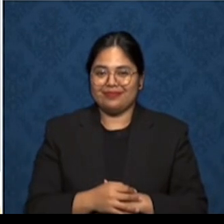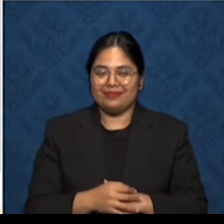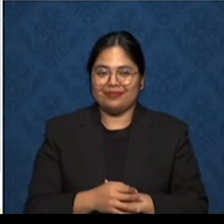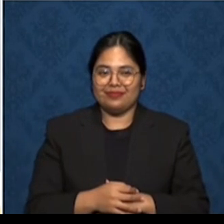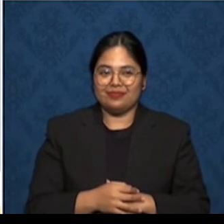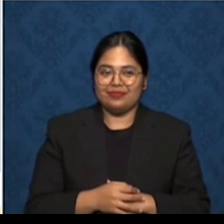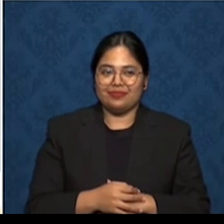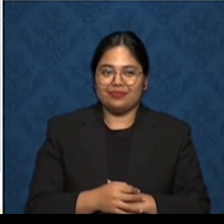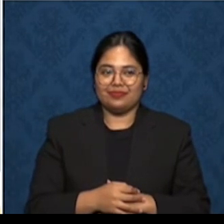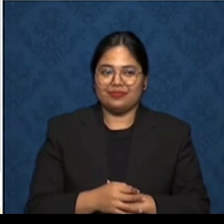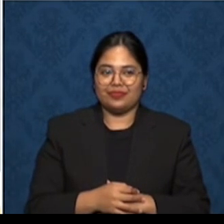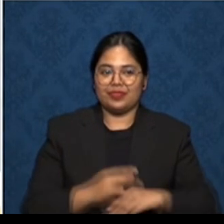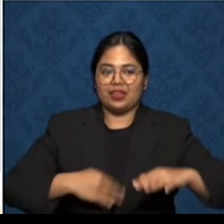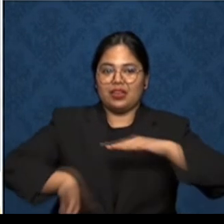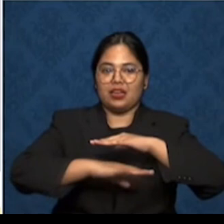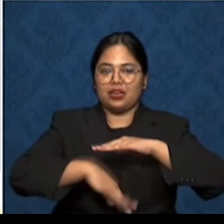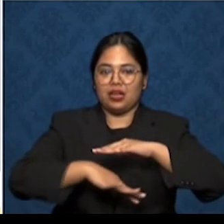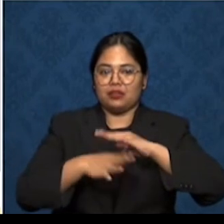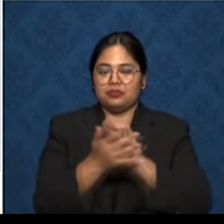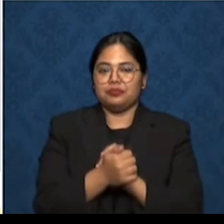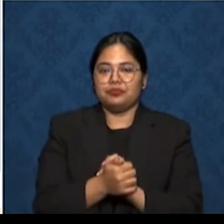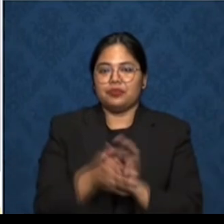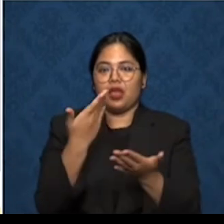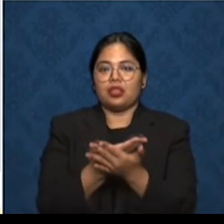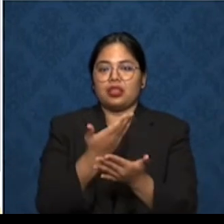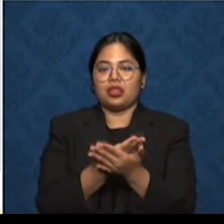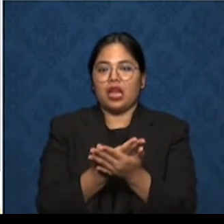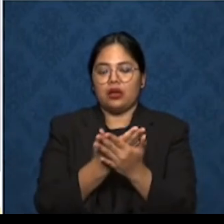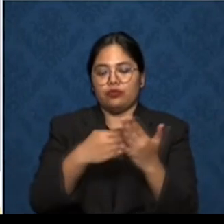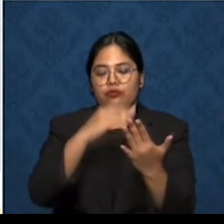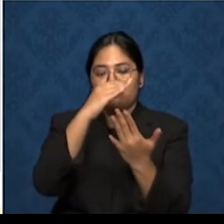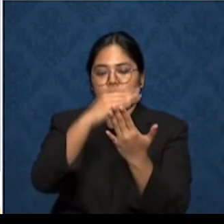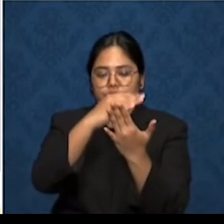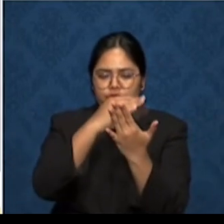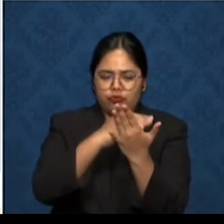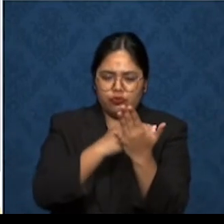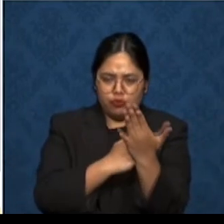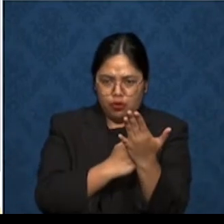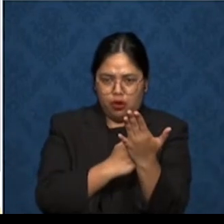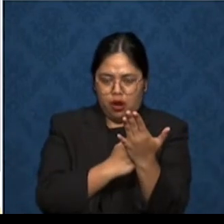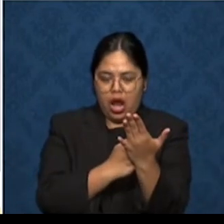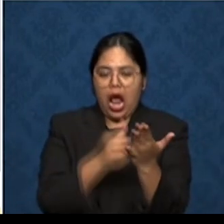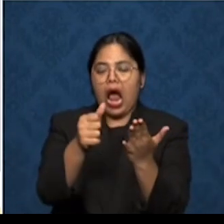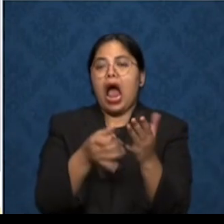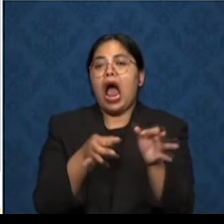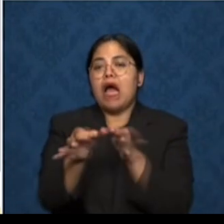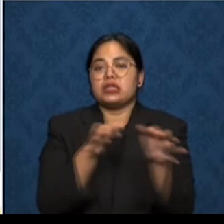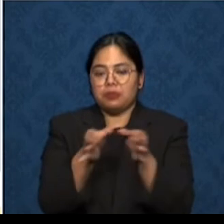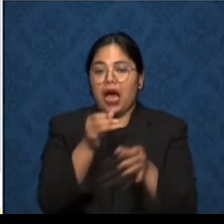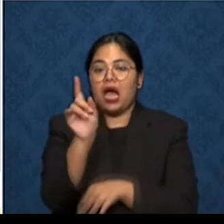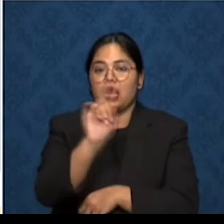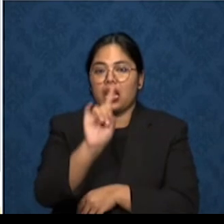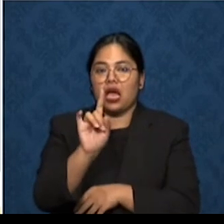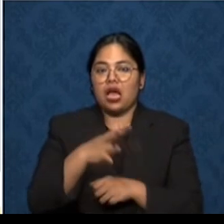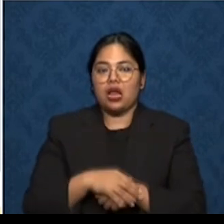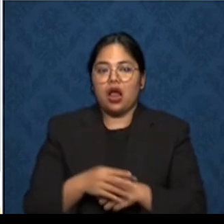หกฐานต่มาครับเป็ใบแดงคาใช้ใจออ ของบริษัทดังก่าวที่เขียนคำอธิบายระบไ้ว่าค่าเค